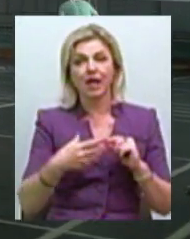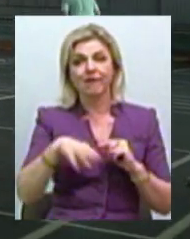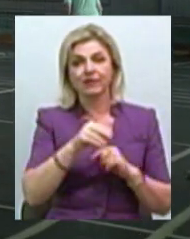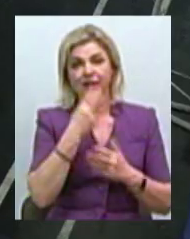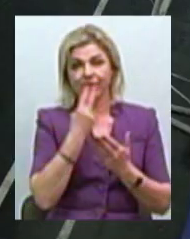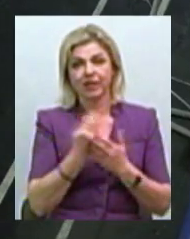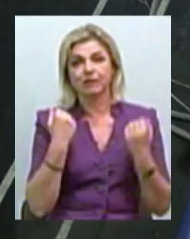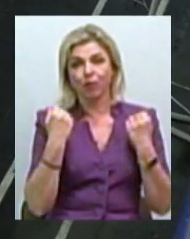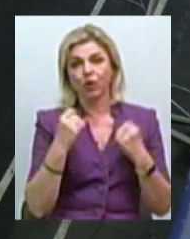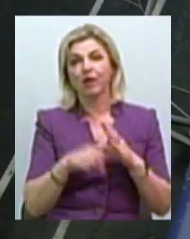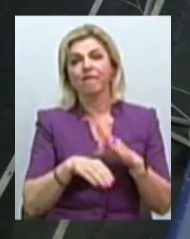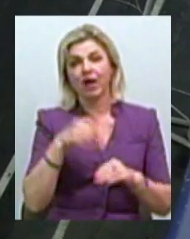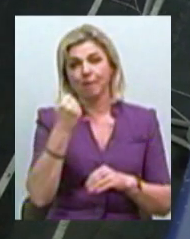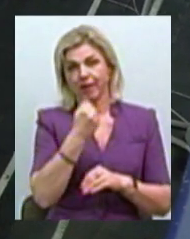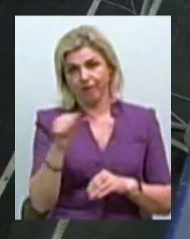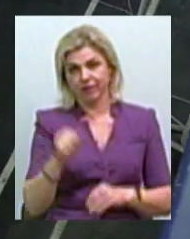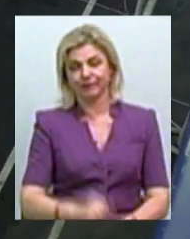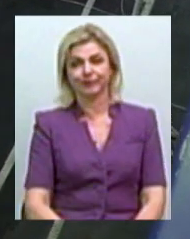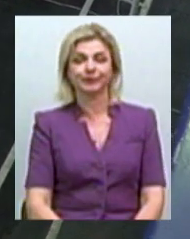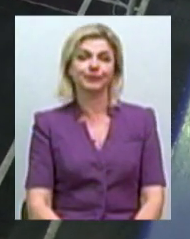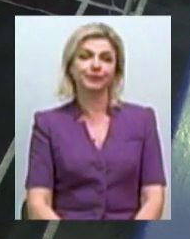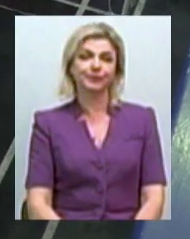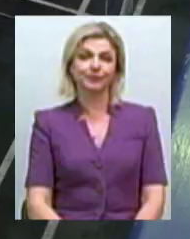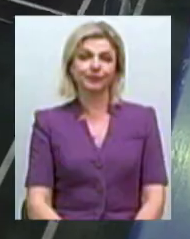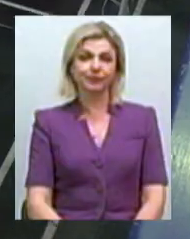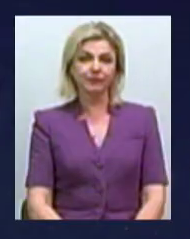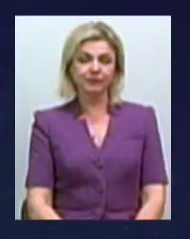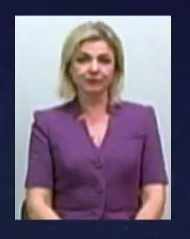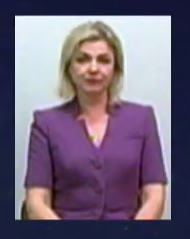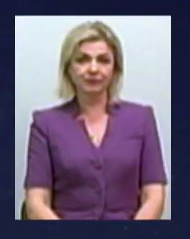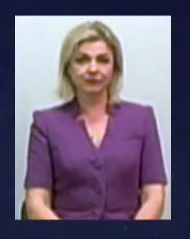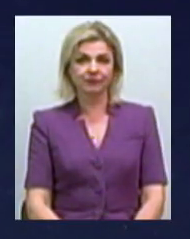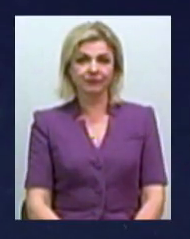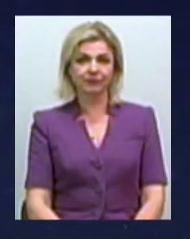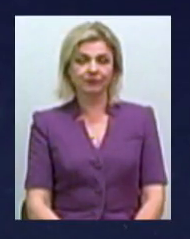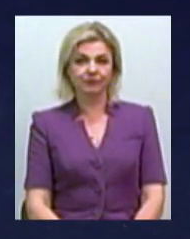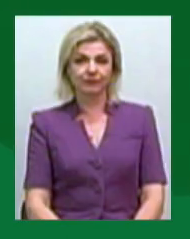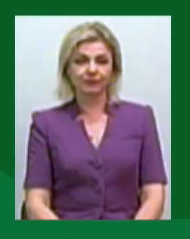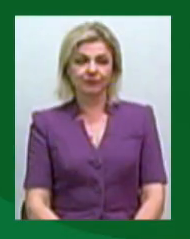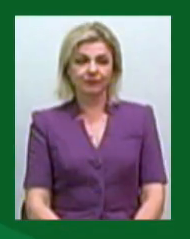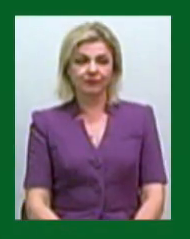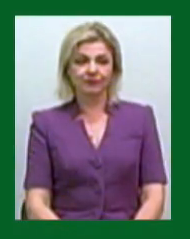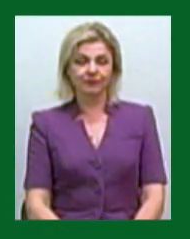та визначать переможця і призерів. Володимир Степанов, Василь Філімон. Новини на UA Миколаїв.